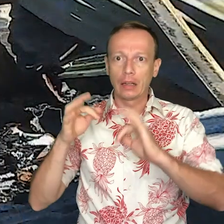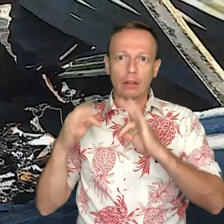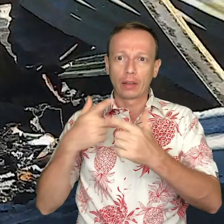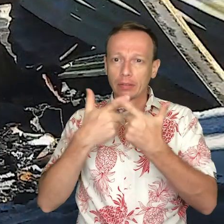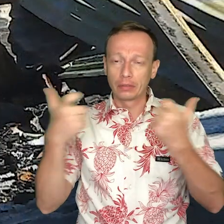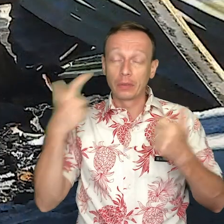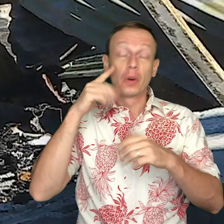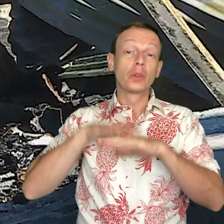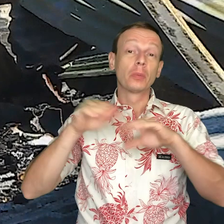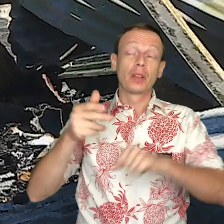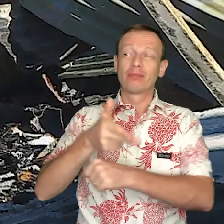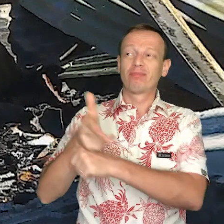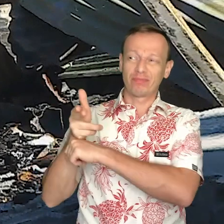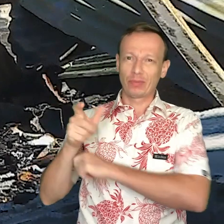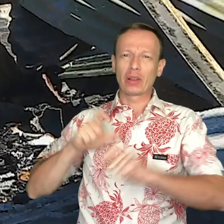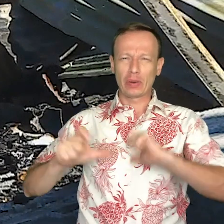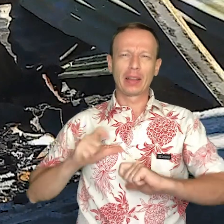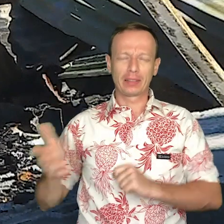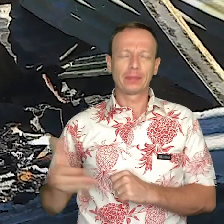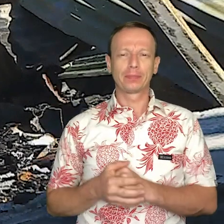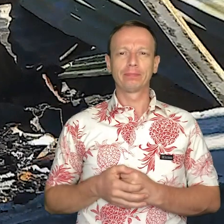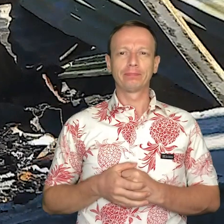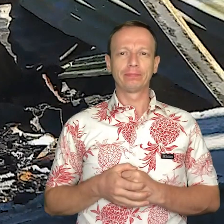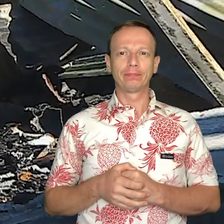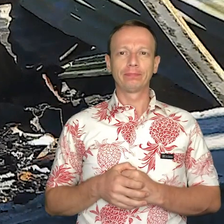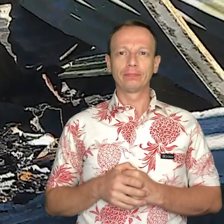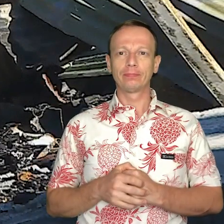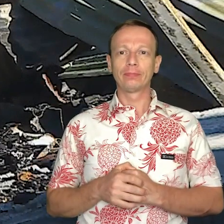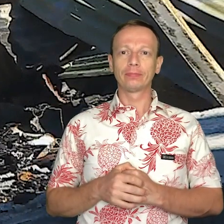qui reste. On retrouve sur place Chiquita Darouzès.